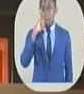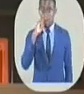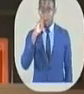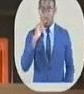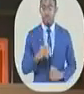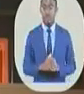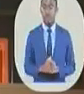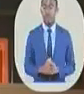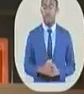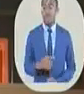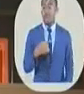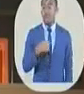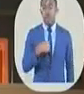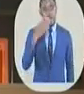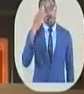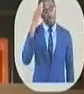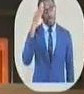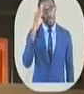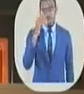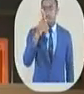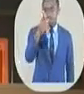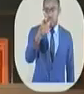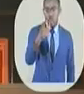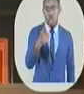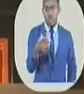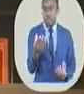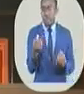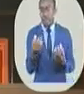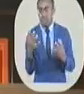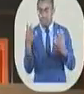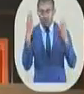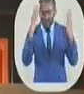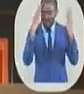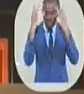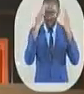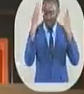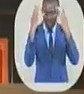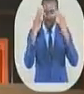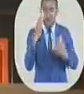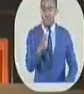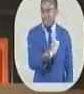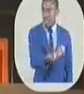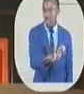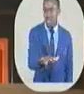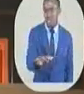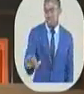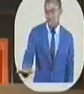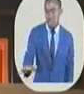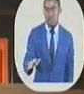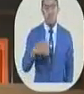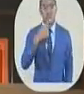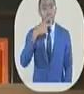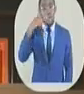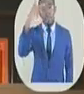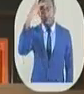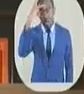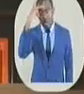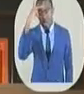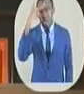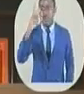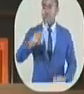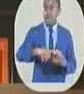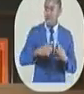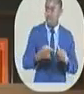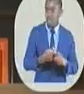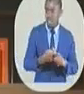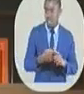pays. Je sais que beaucoup d'entre vous sont inquiets pour leurs enfants, pour leurs parents,